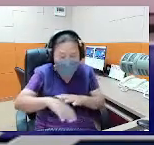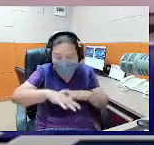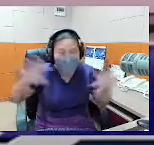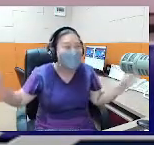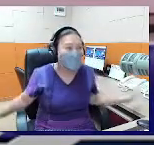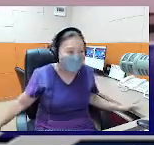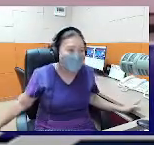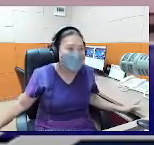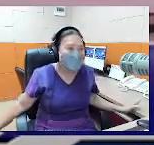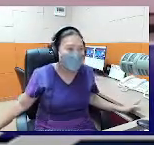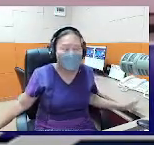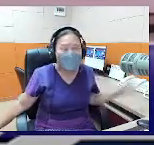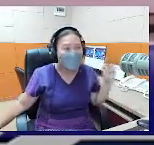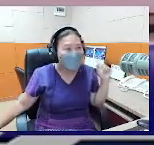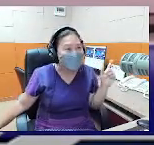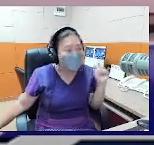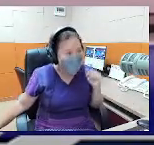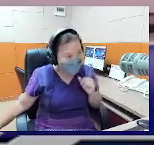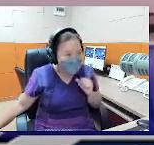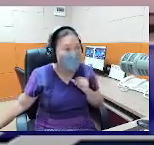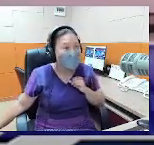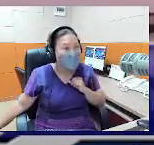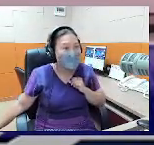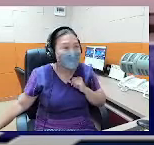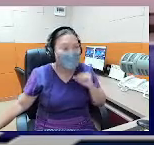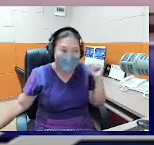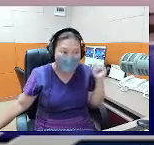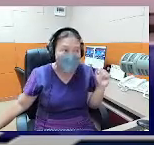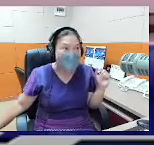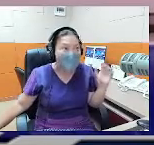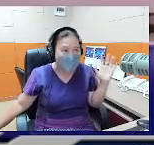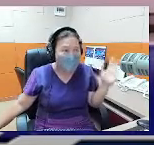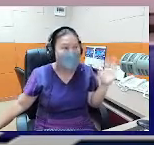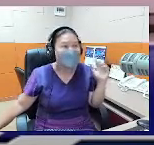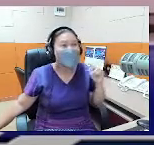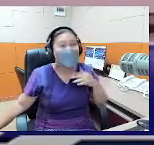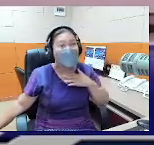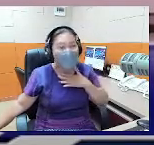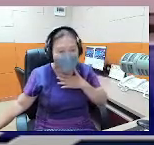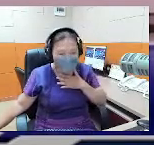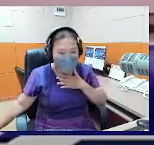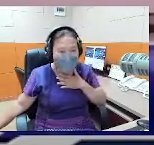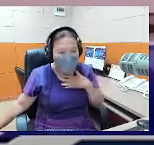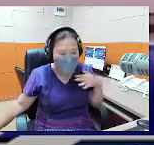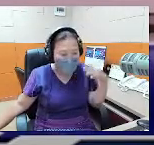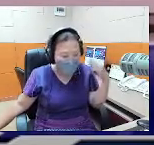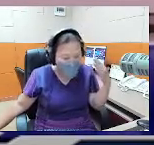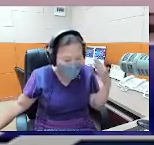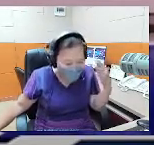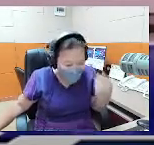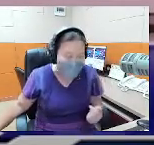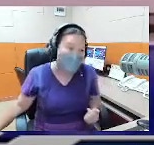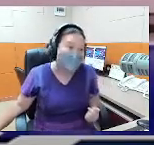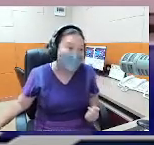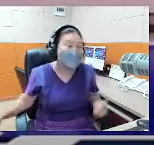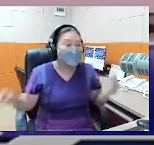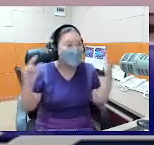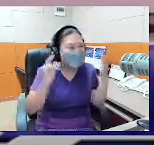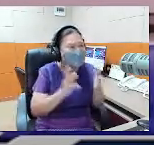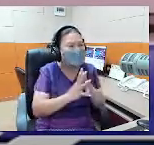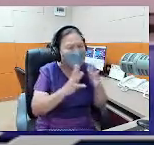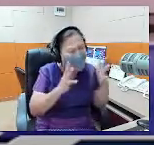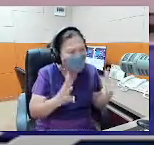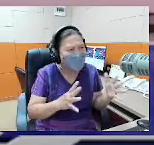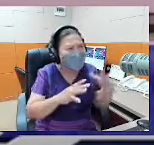แล้วทั่วโลกอีกต่างหากเพราะฉะนั้นเรื่องของการส่งออกก็ยังเป็นตลาดใหญ่ที่จะรองรับถ้าเกิดว่าน้องๆมาเรียนด้านนี้